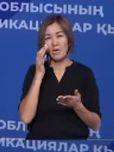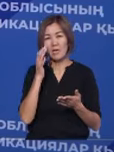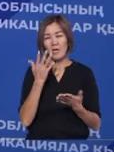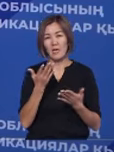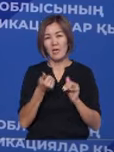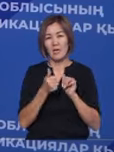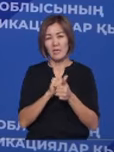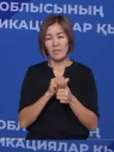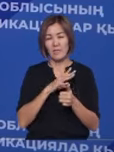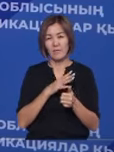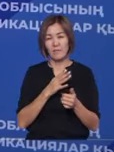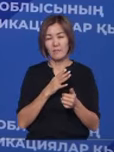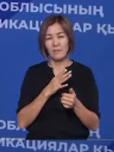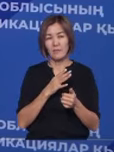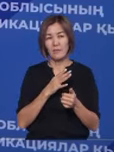қабыршықпен жабылып,